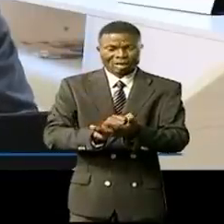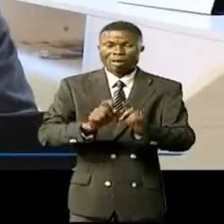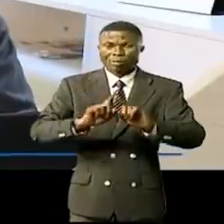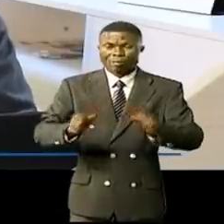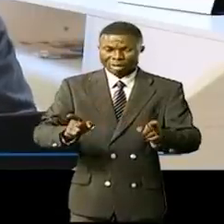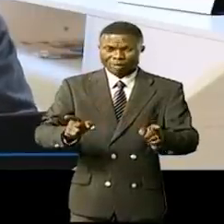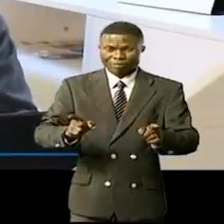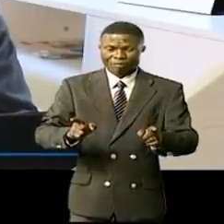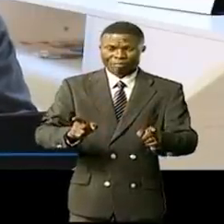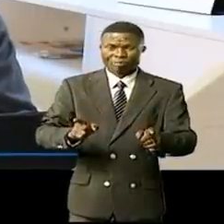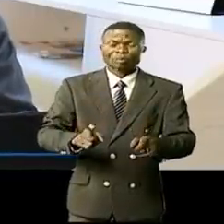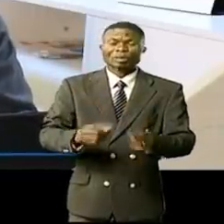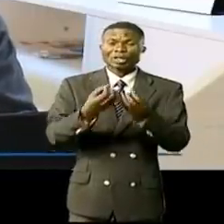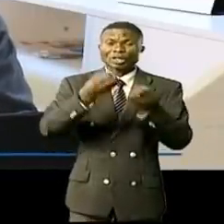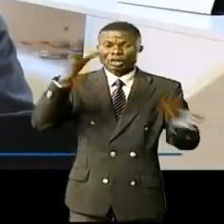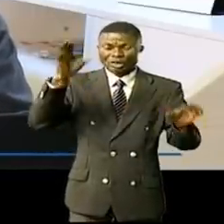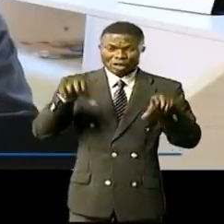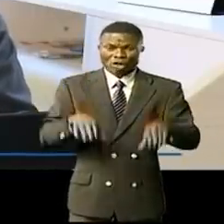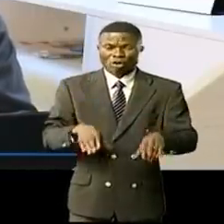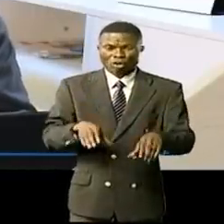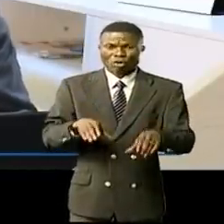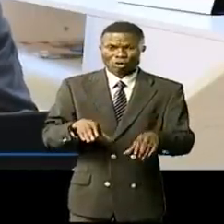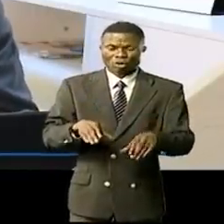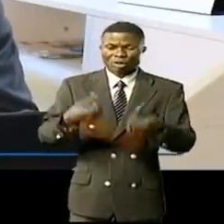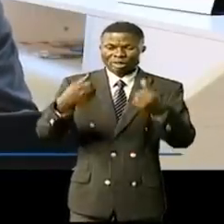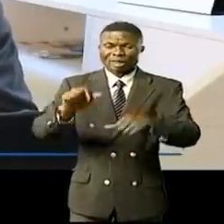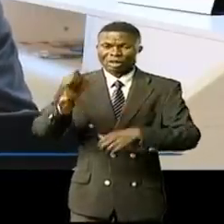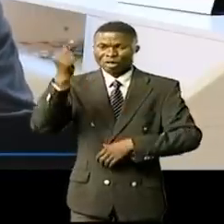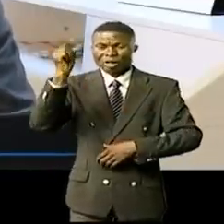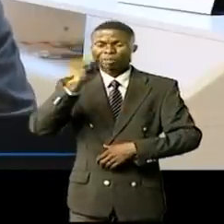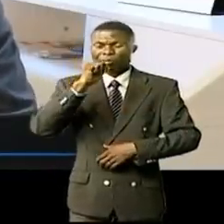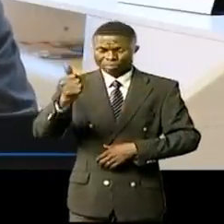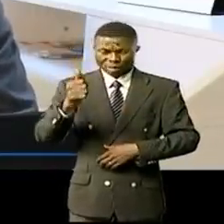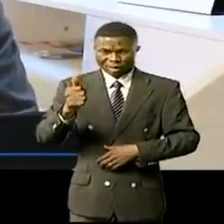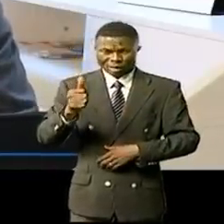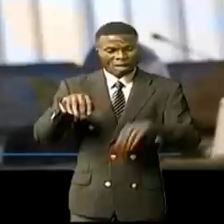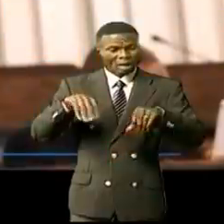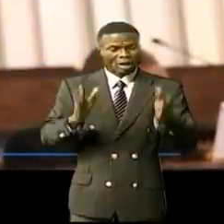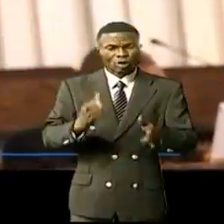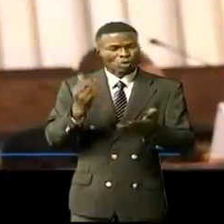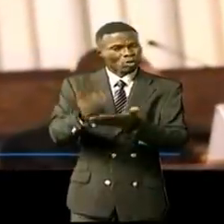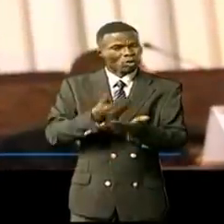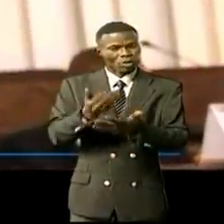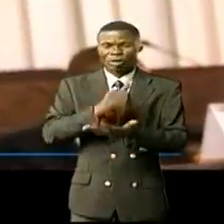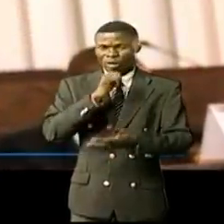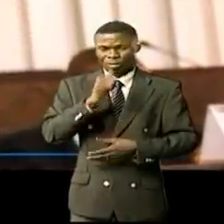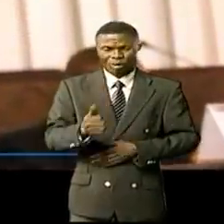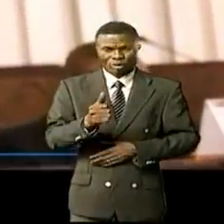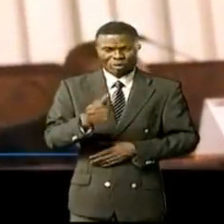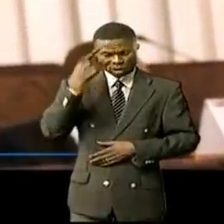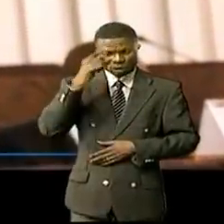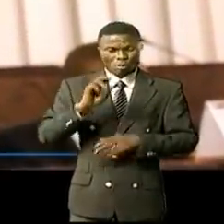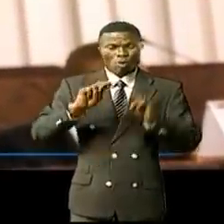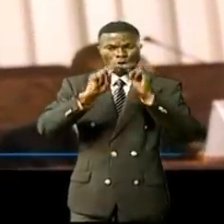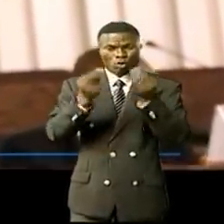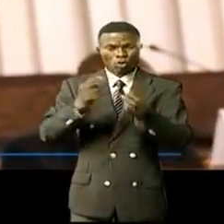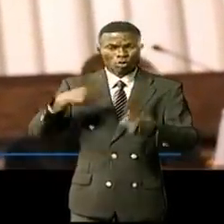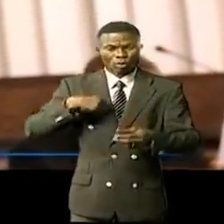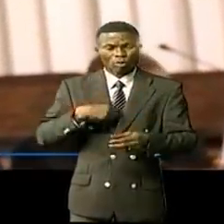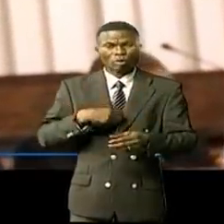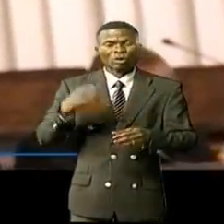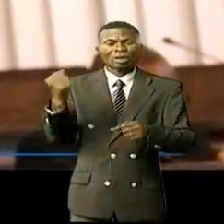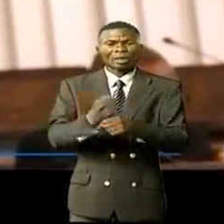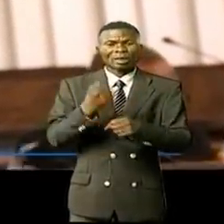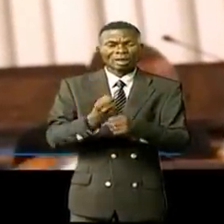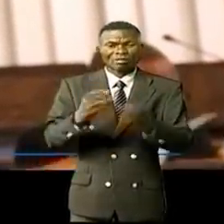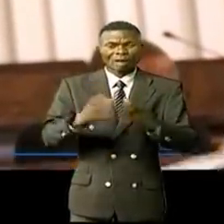que ces richesses ne sont pas exploitées par des Congolais. Pour notre organisation Tosalela Congo,